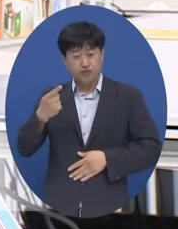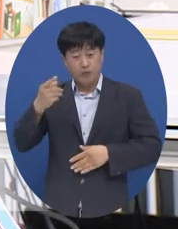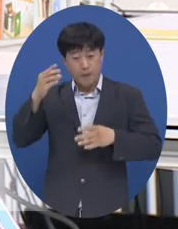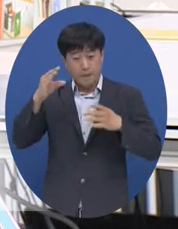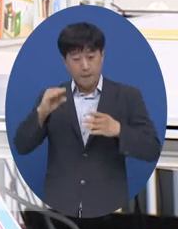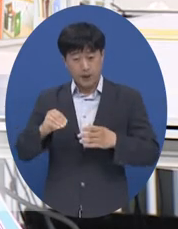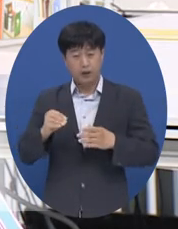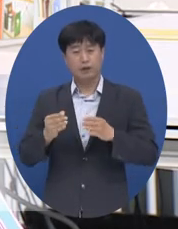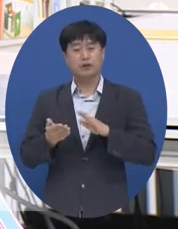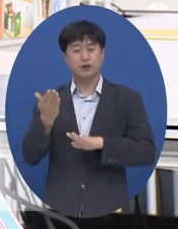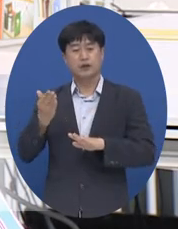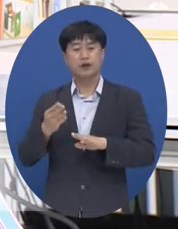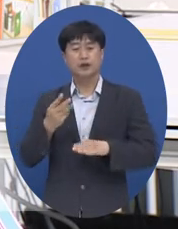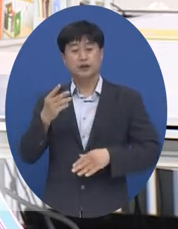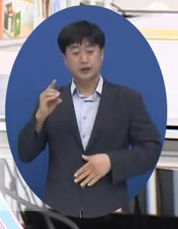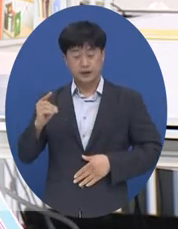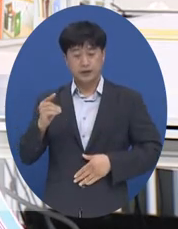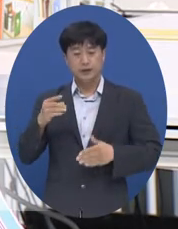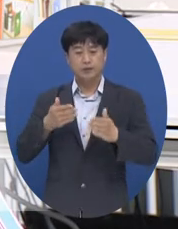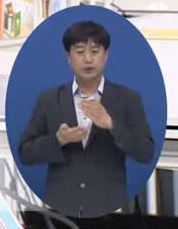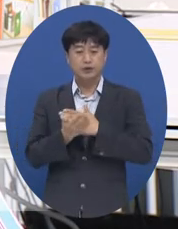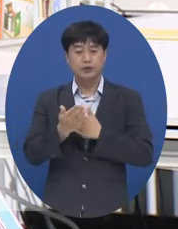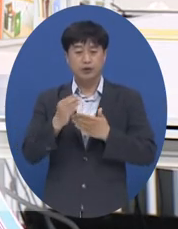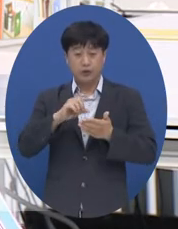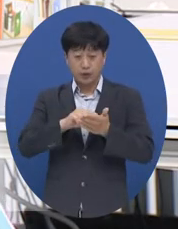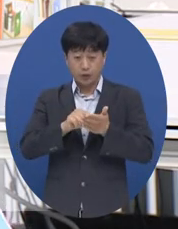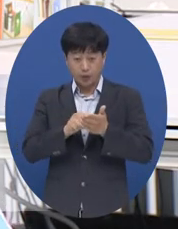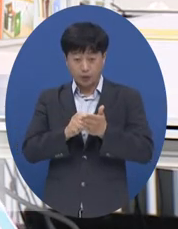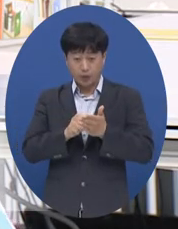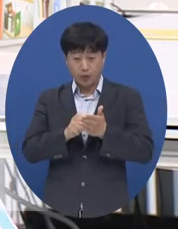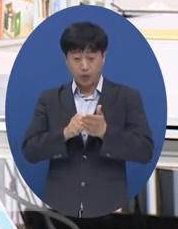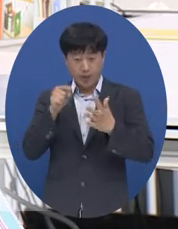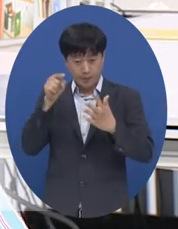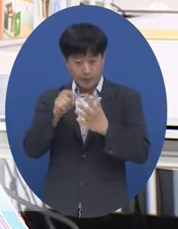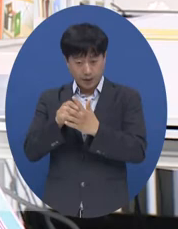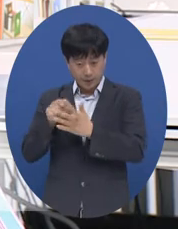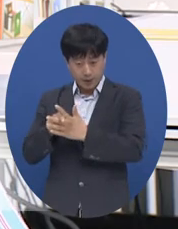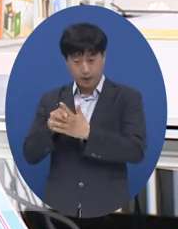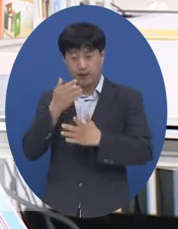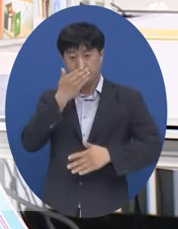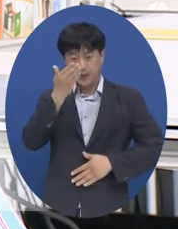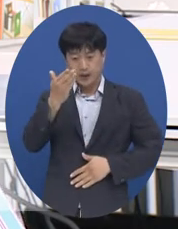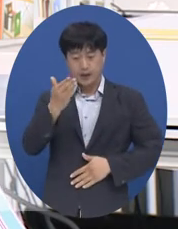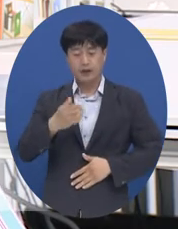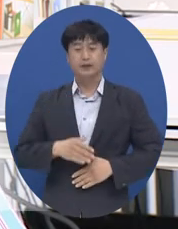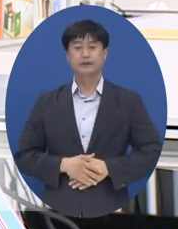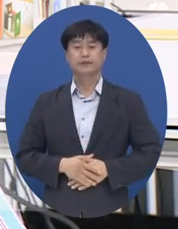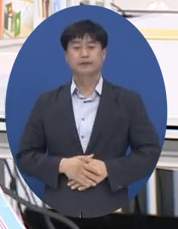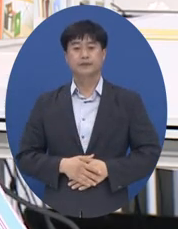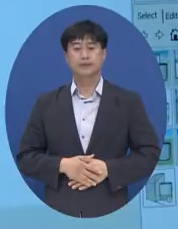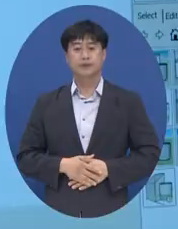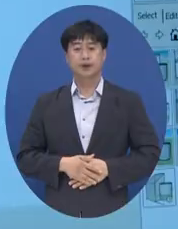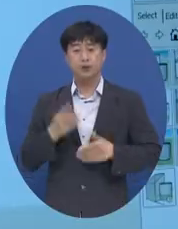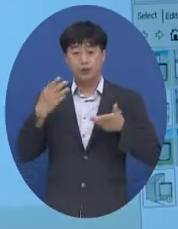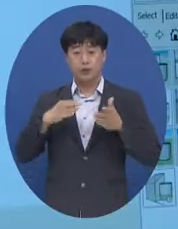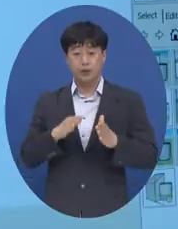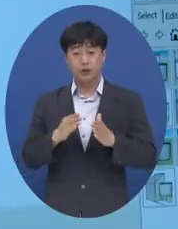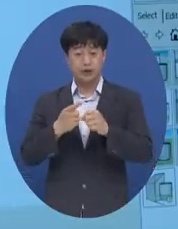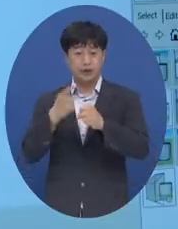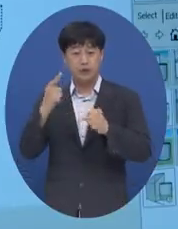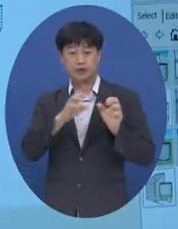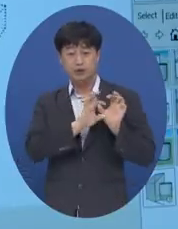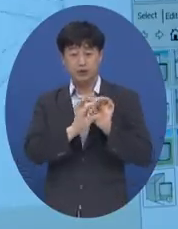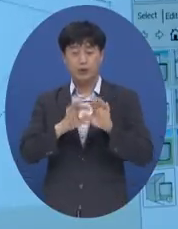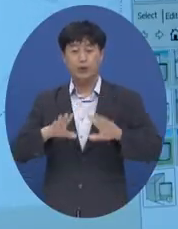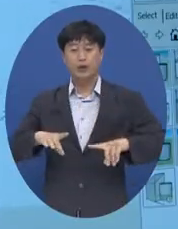하기도 하는데 그거를 3D 프린터로 이제 계략적인 규모 정도만 저희가 파악할 수 있고.